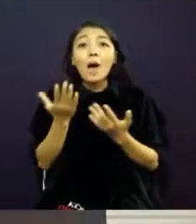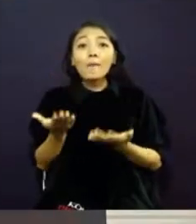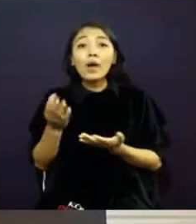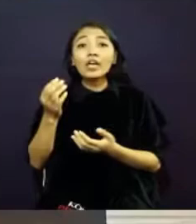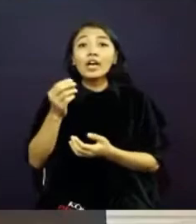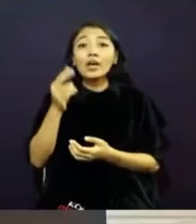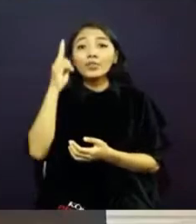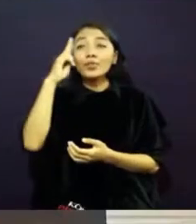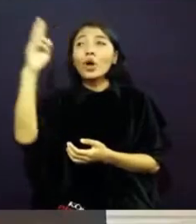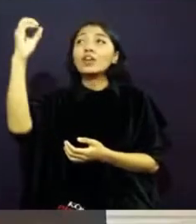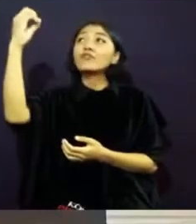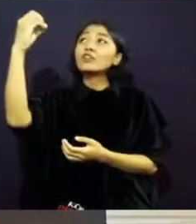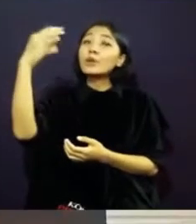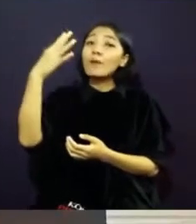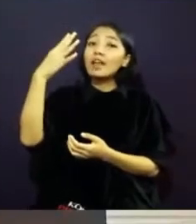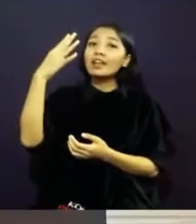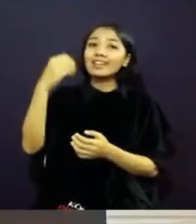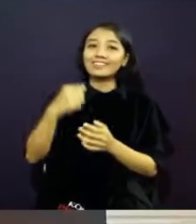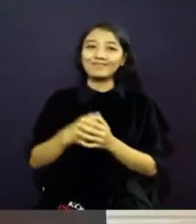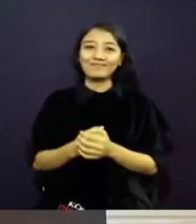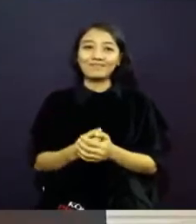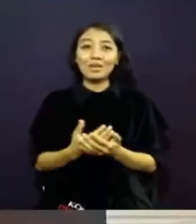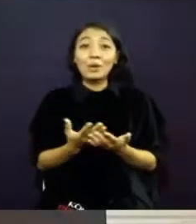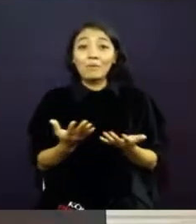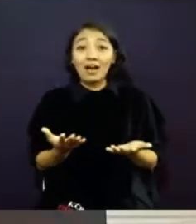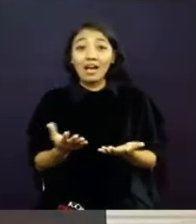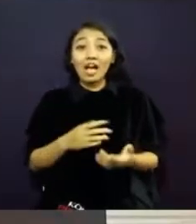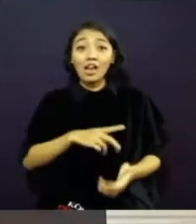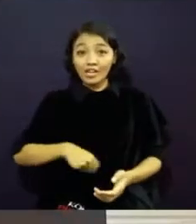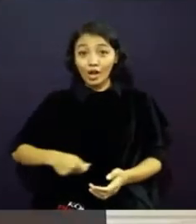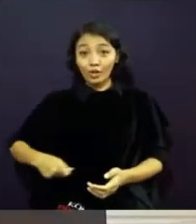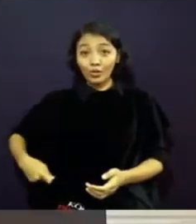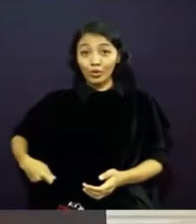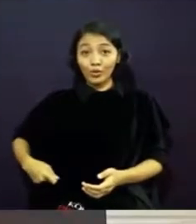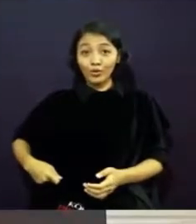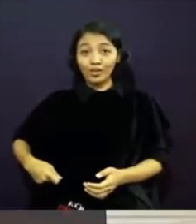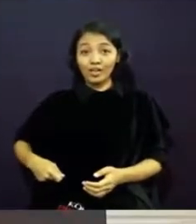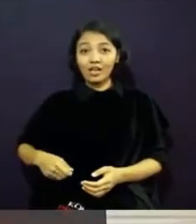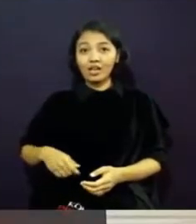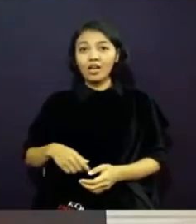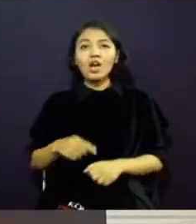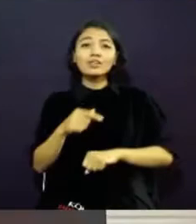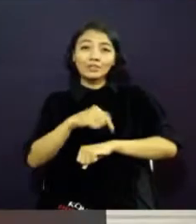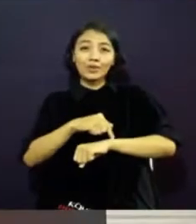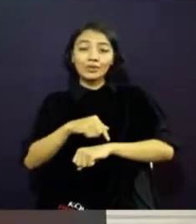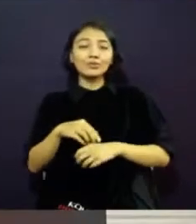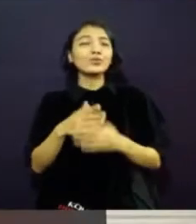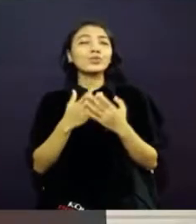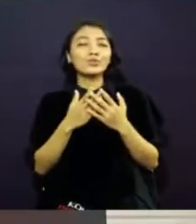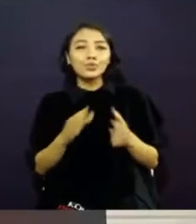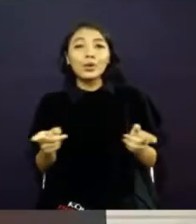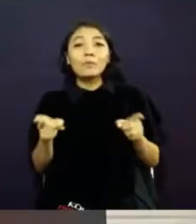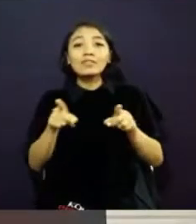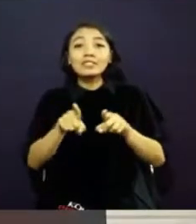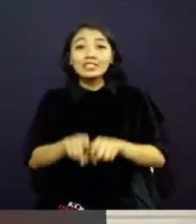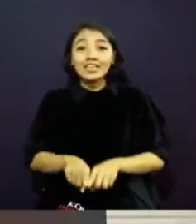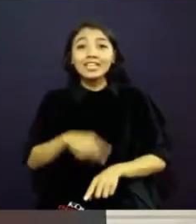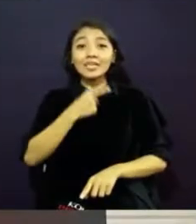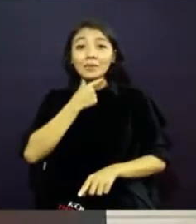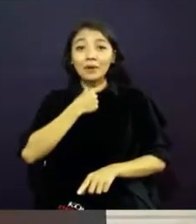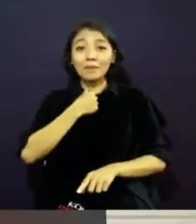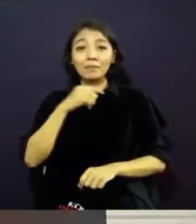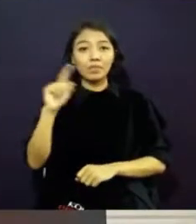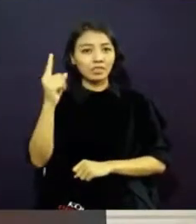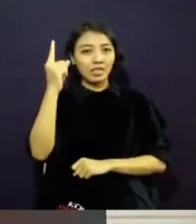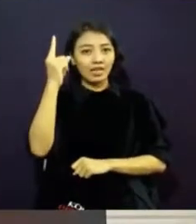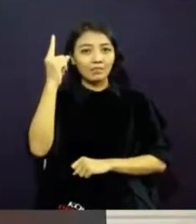para diakon dalam tugasnya nanti sebagai Imam pertama-tama dia bertugas